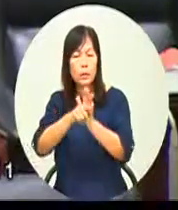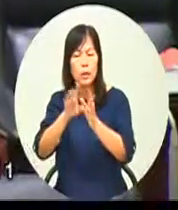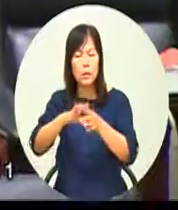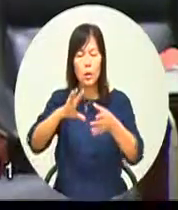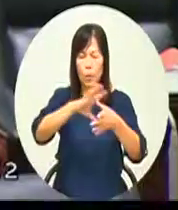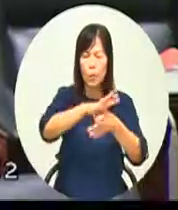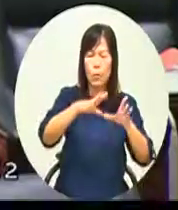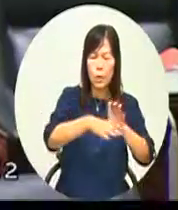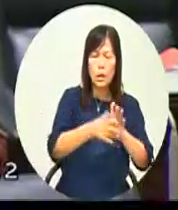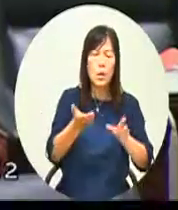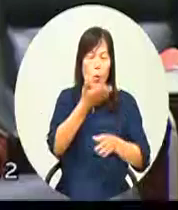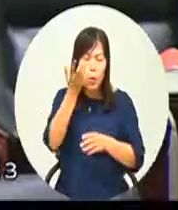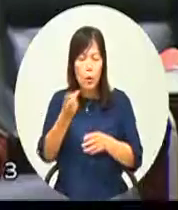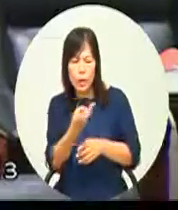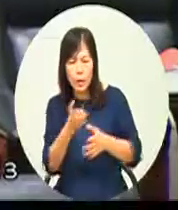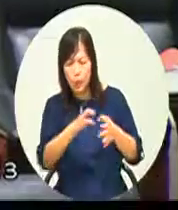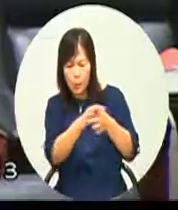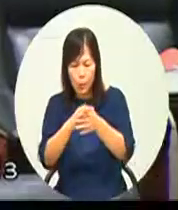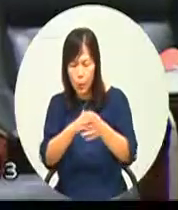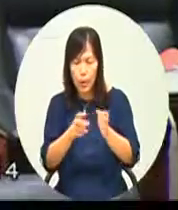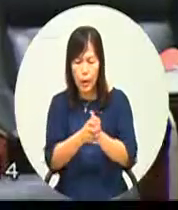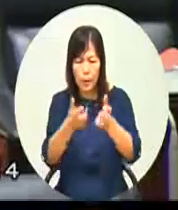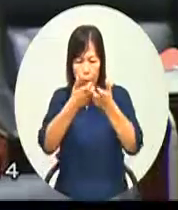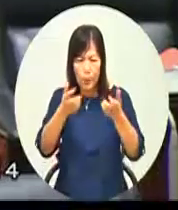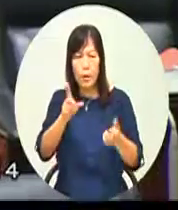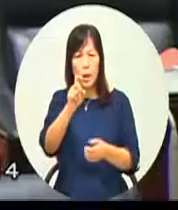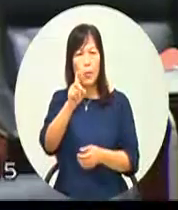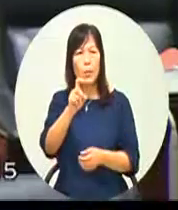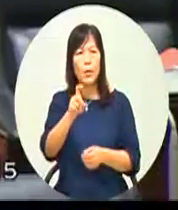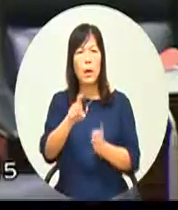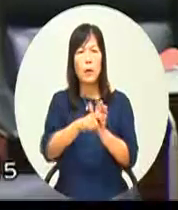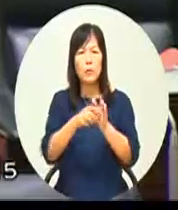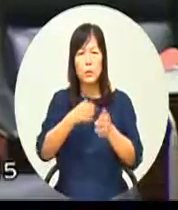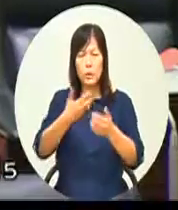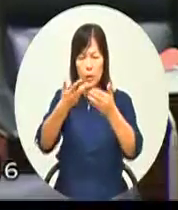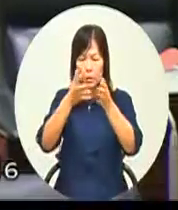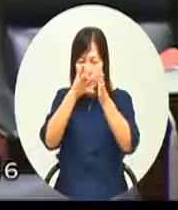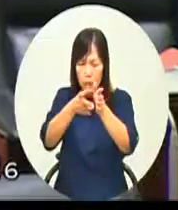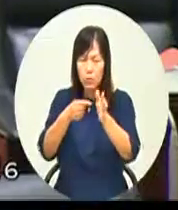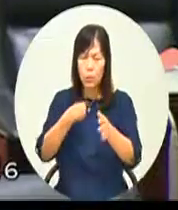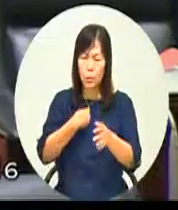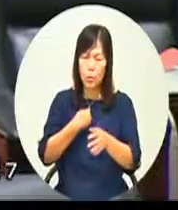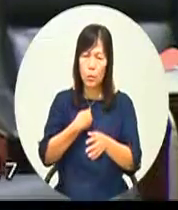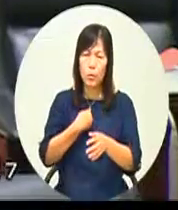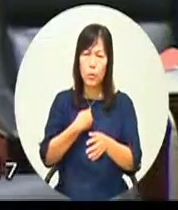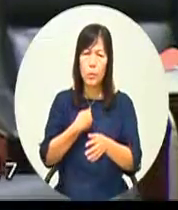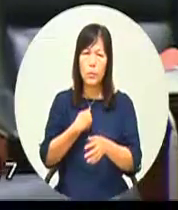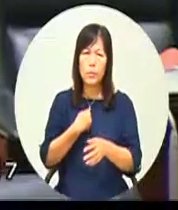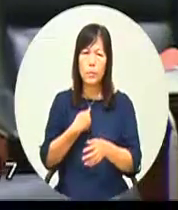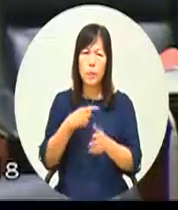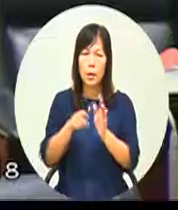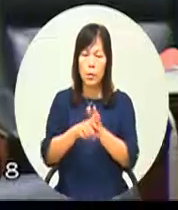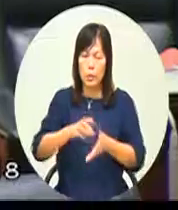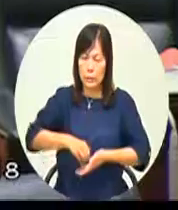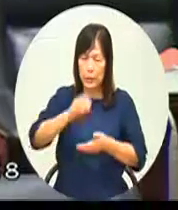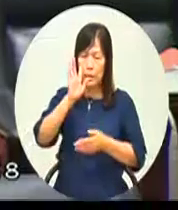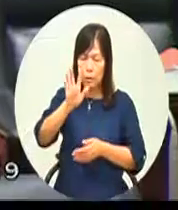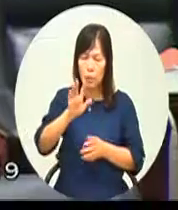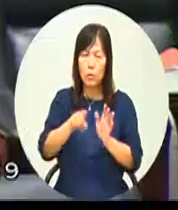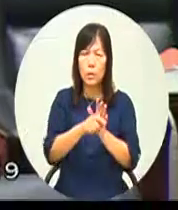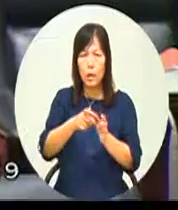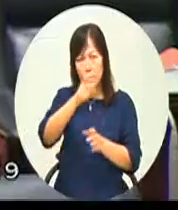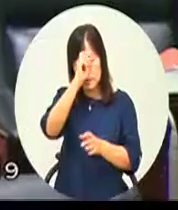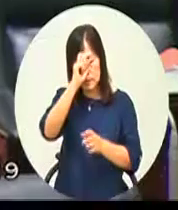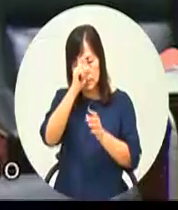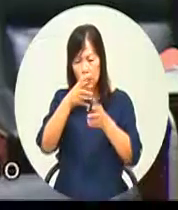在一起的，不可分开。好，阿姨们，安曾局长哦，针对本席所建议的，希望我们针